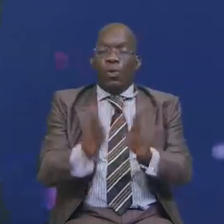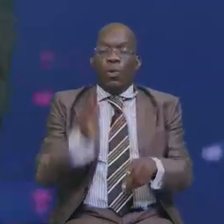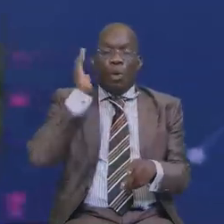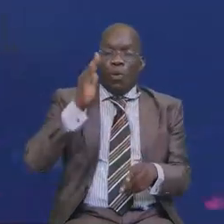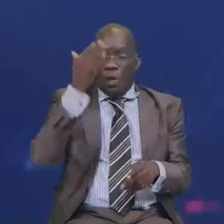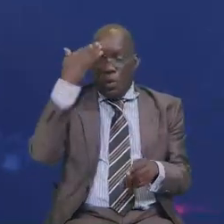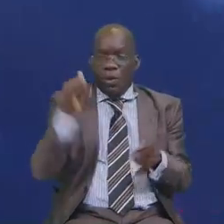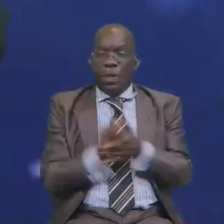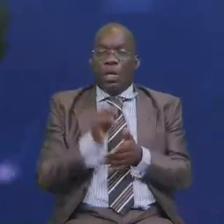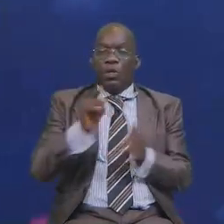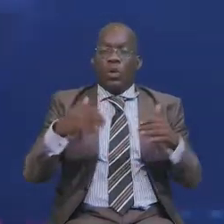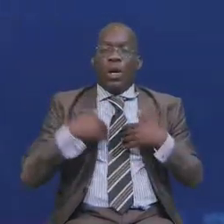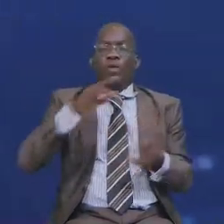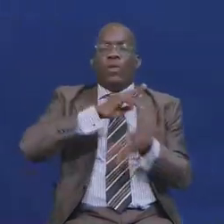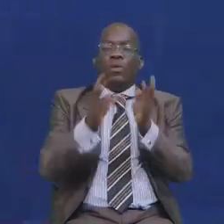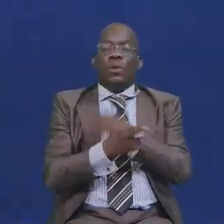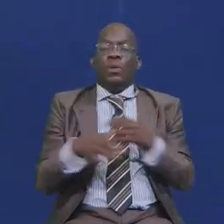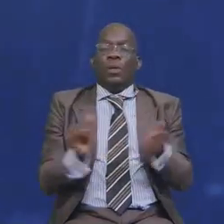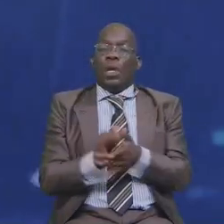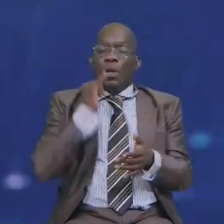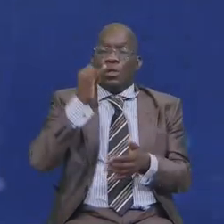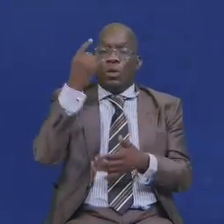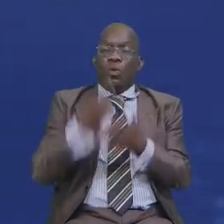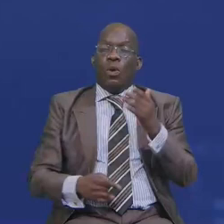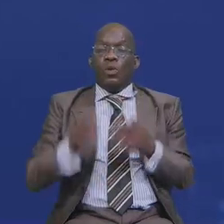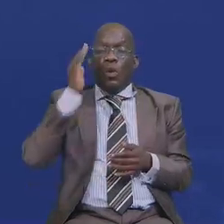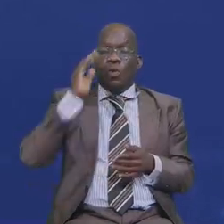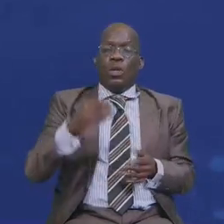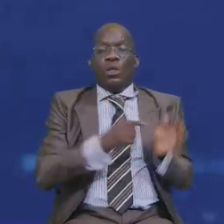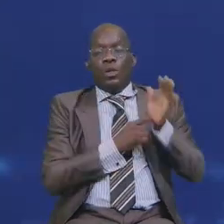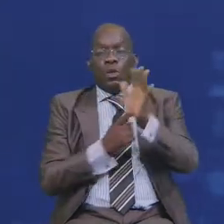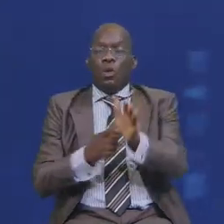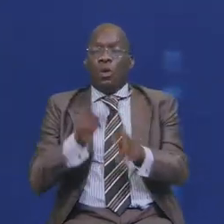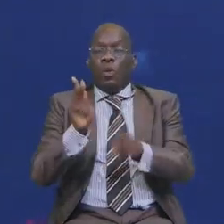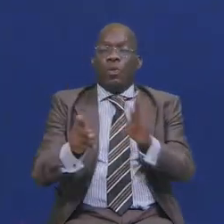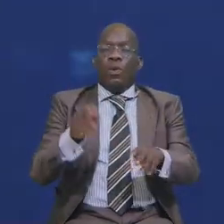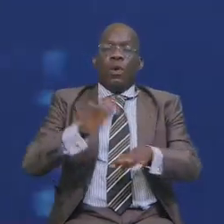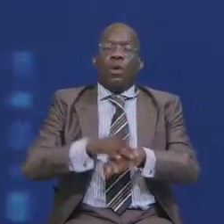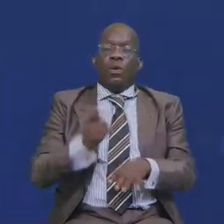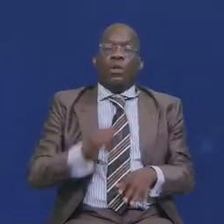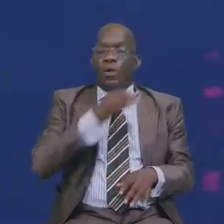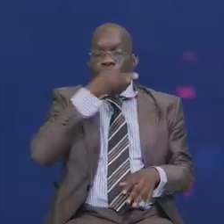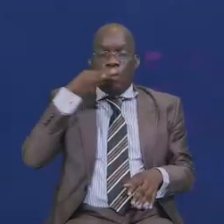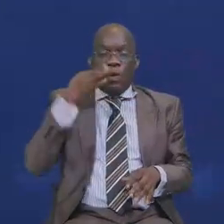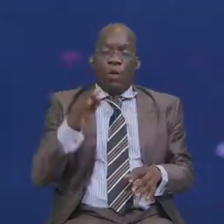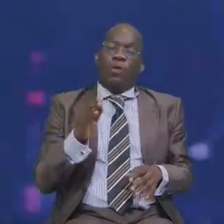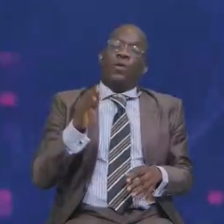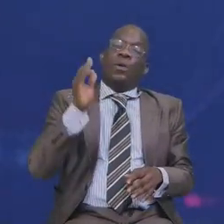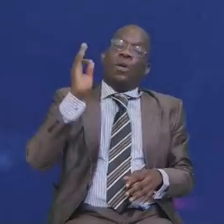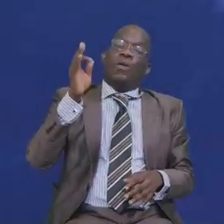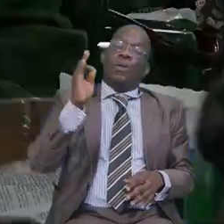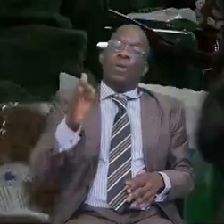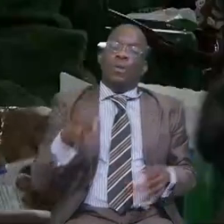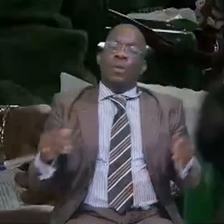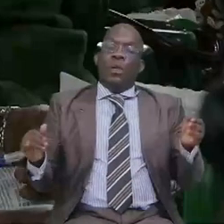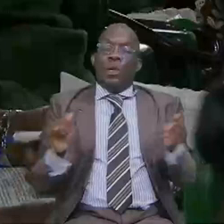vous êtes repentis. C'est ce que nous disons à ceux-là qui sont sur le champ d'évangélisation. avant qu'ils ne